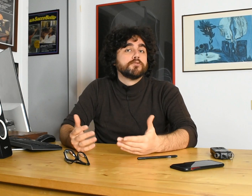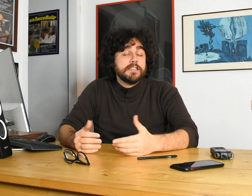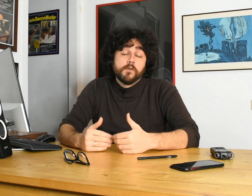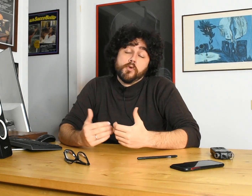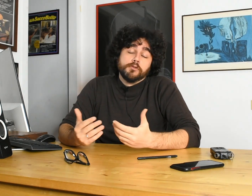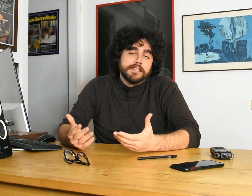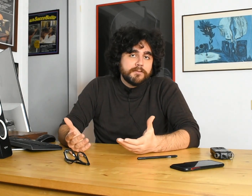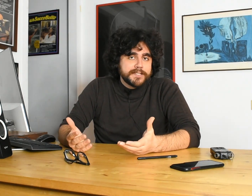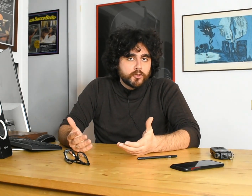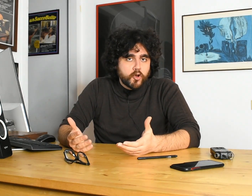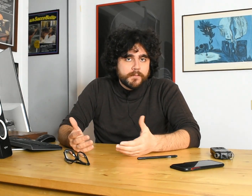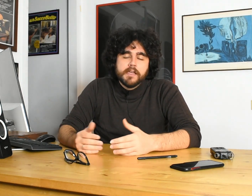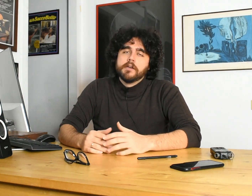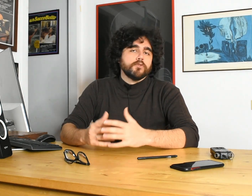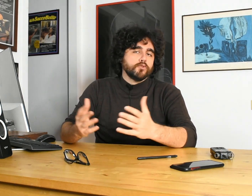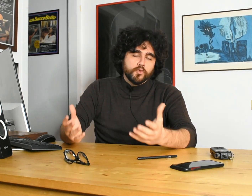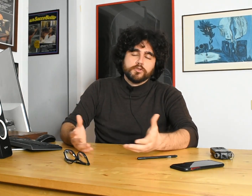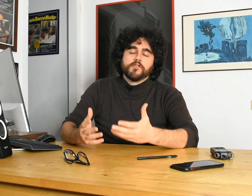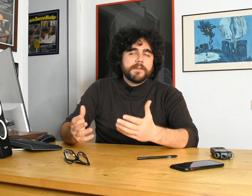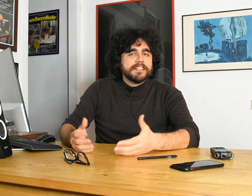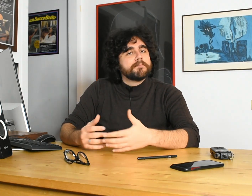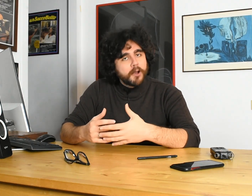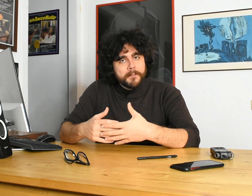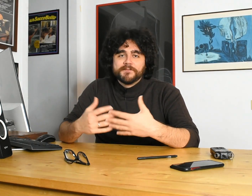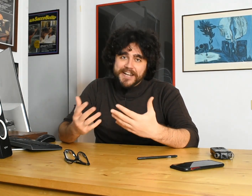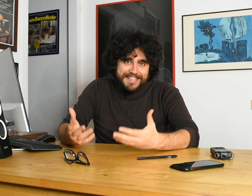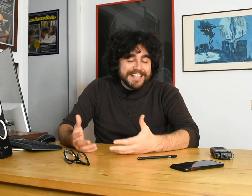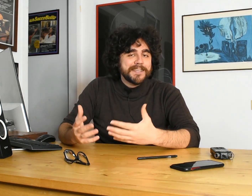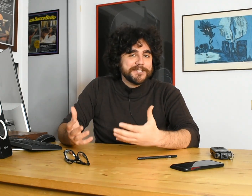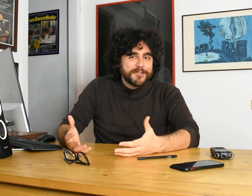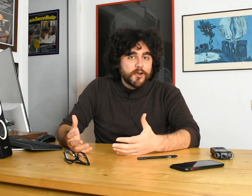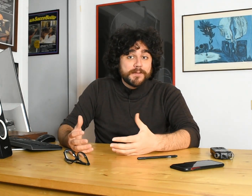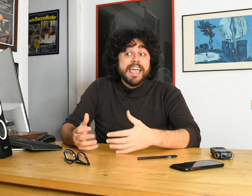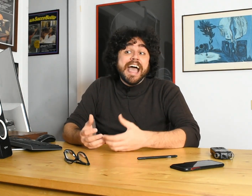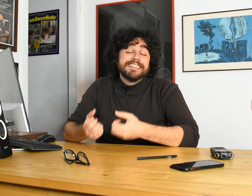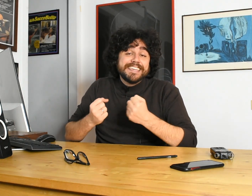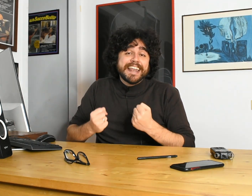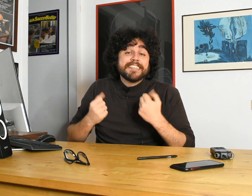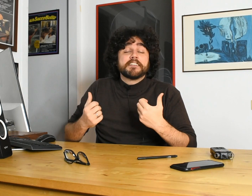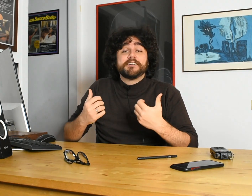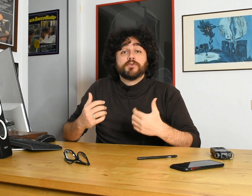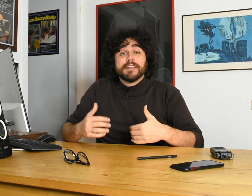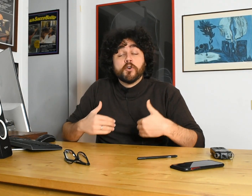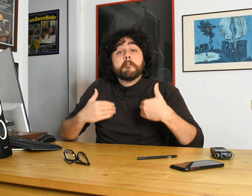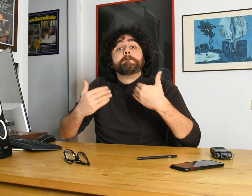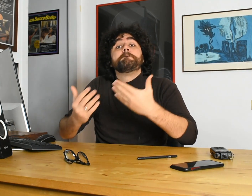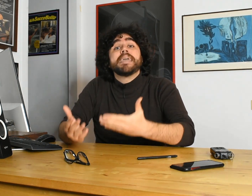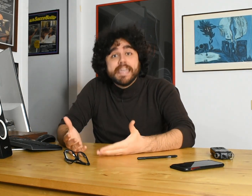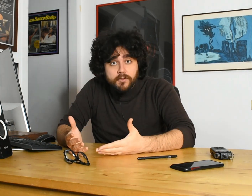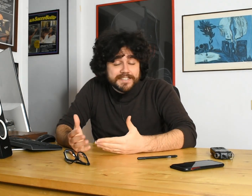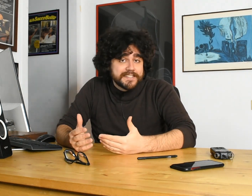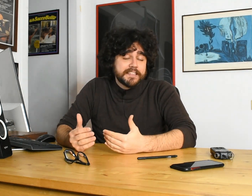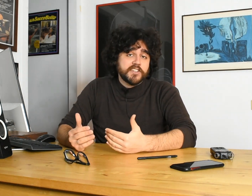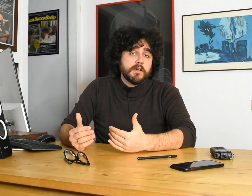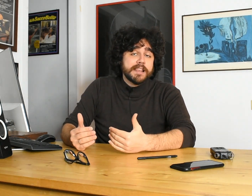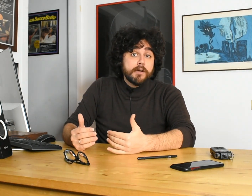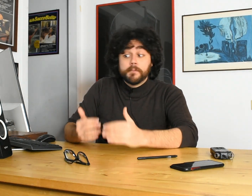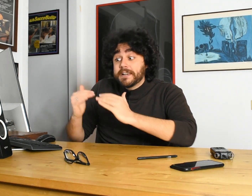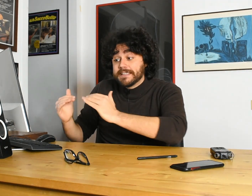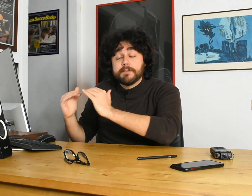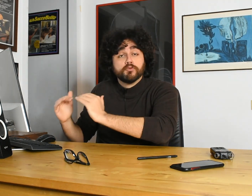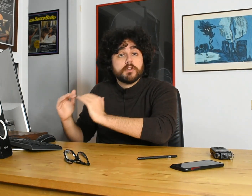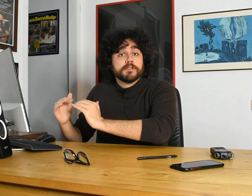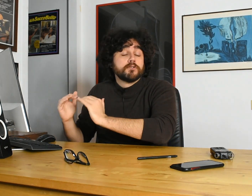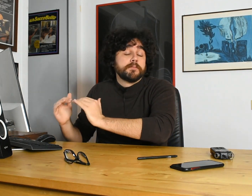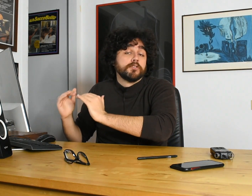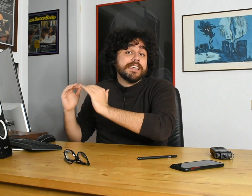Per questo motivo molti di questi autonomi, non tutti ovviamente, però c'è la tendenza di questi autonomi a dichiarare di aver fatturato meno di 65.000 euro